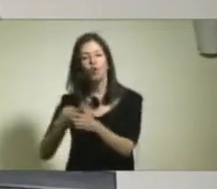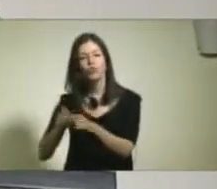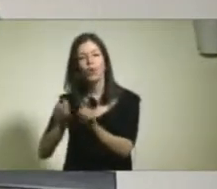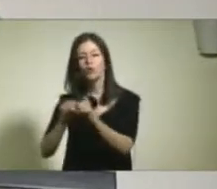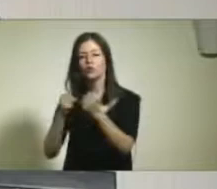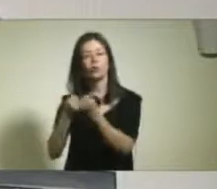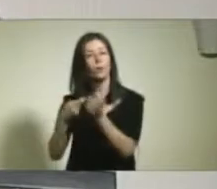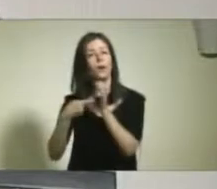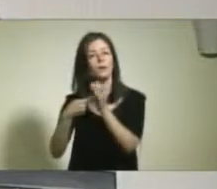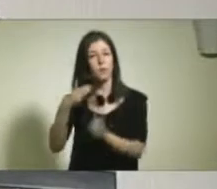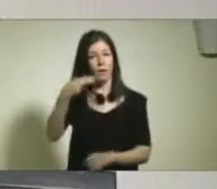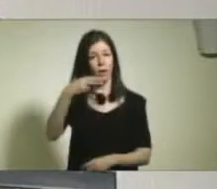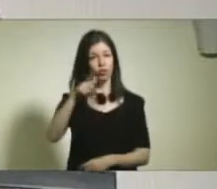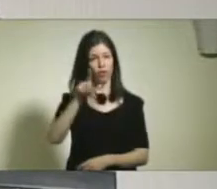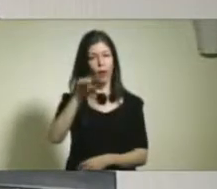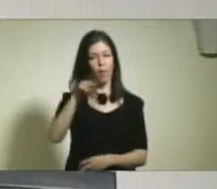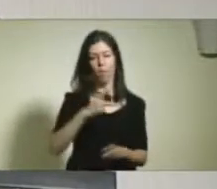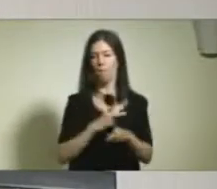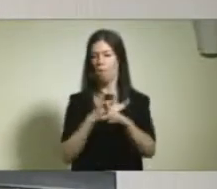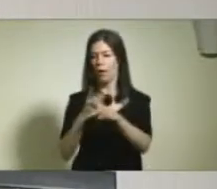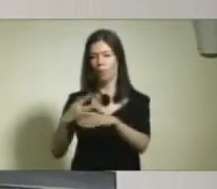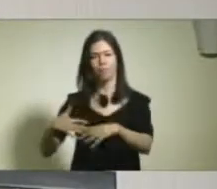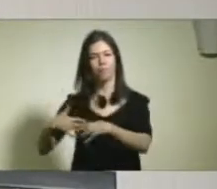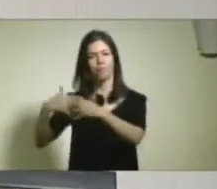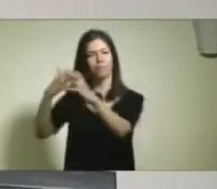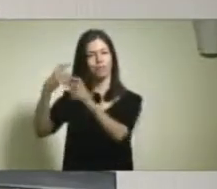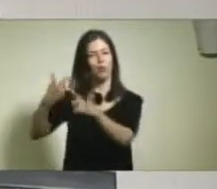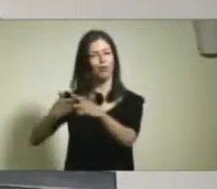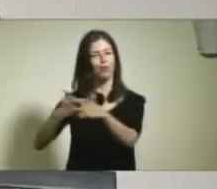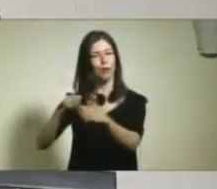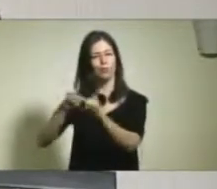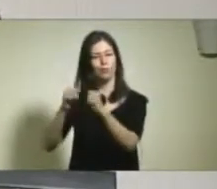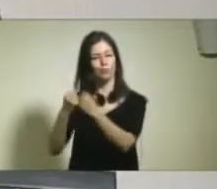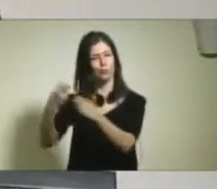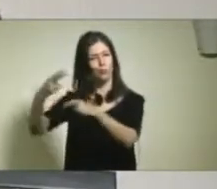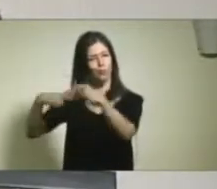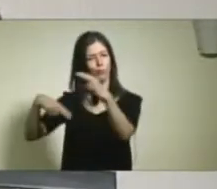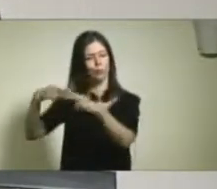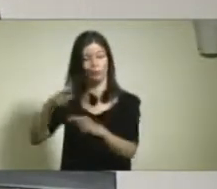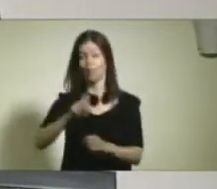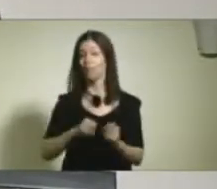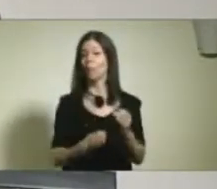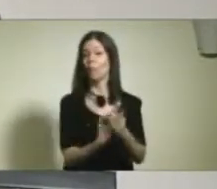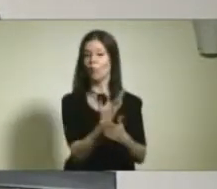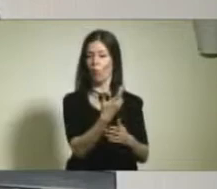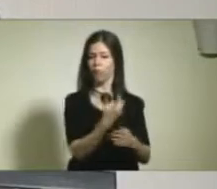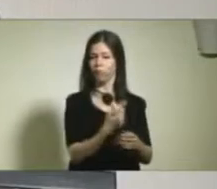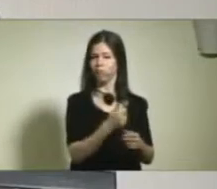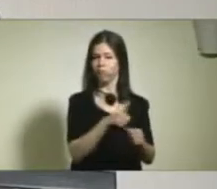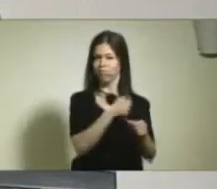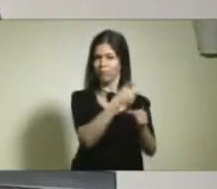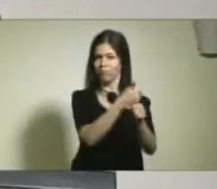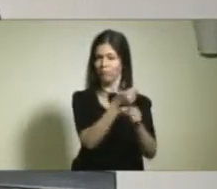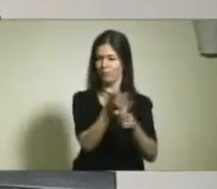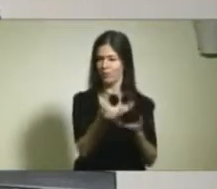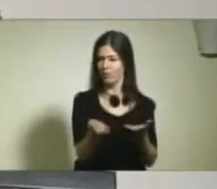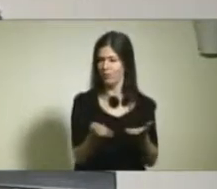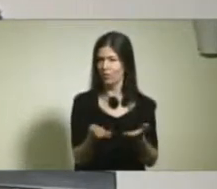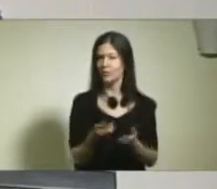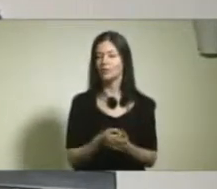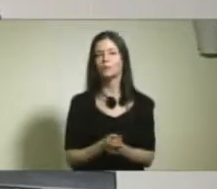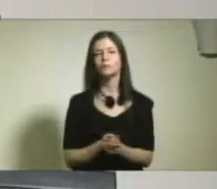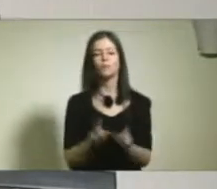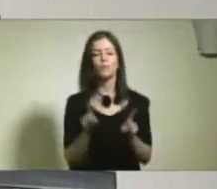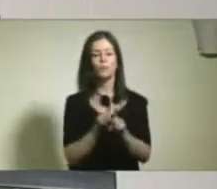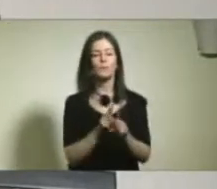les HLM, pour permettre la construction de logements sociaux. Ça, c'est aussi une nouvelle activité qu'on fait. Et on fait également des prêts,